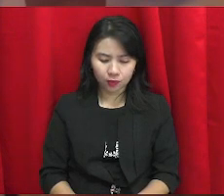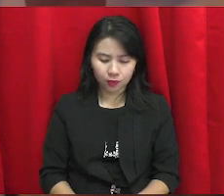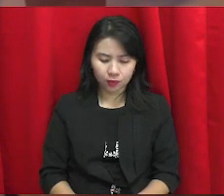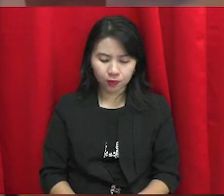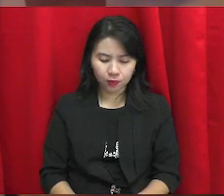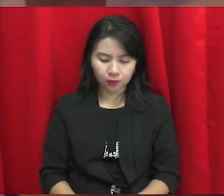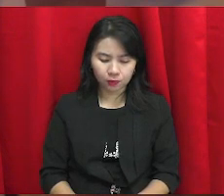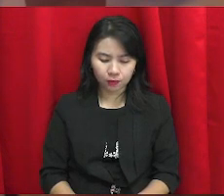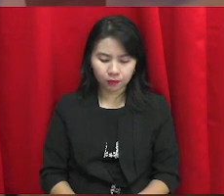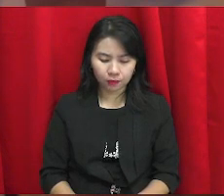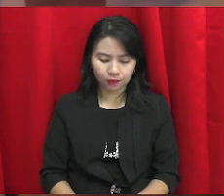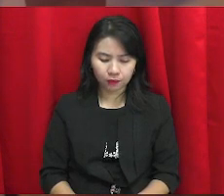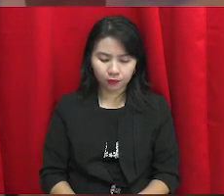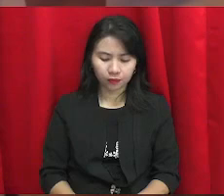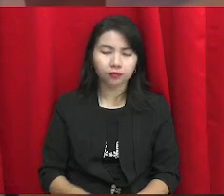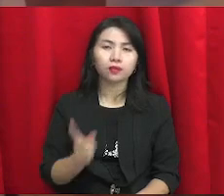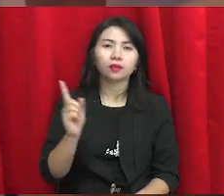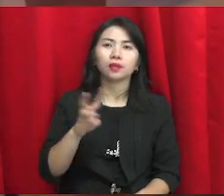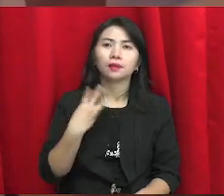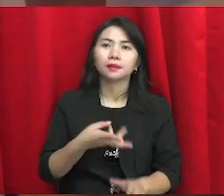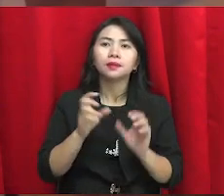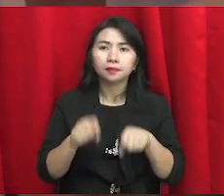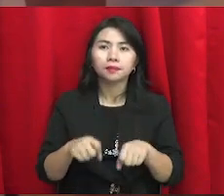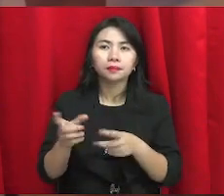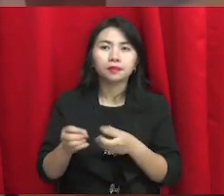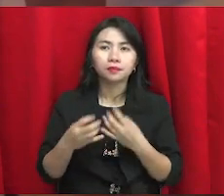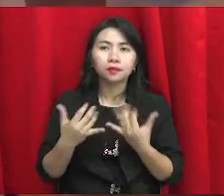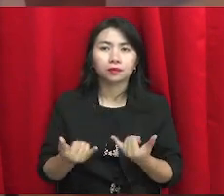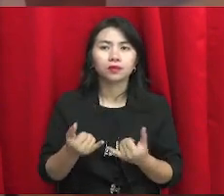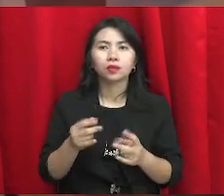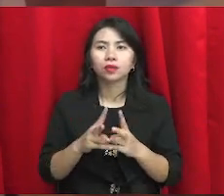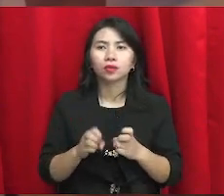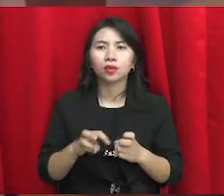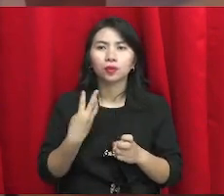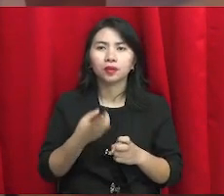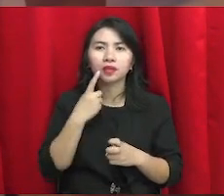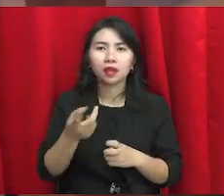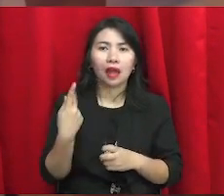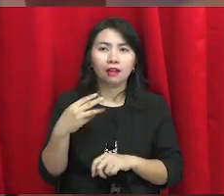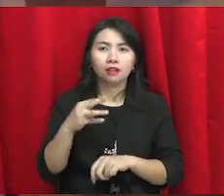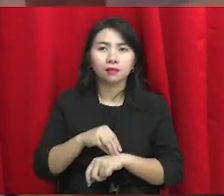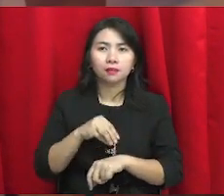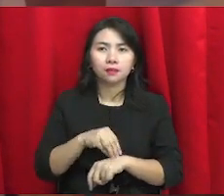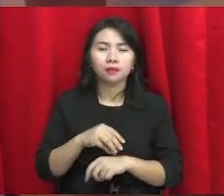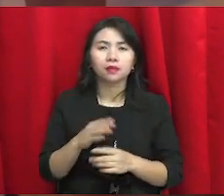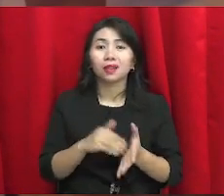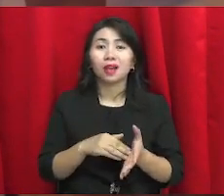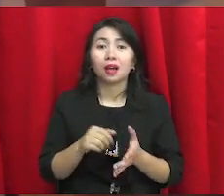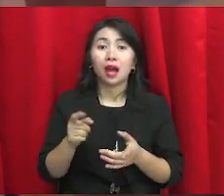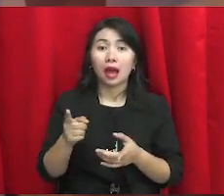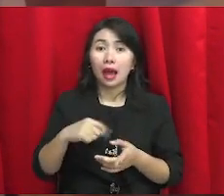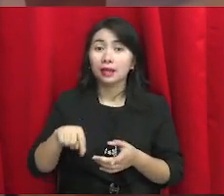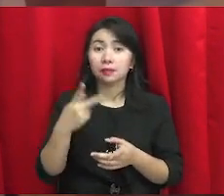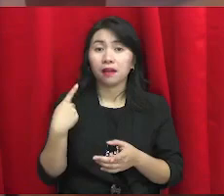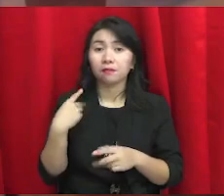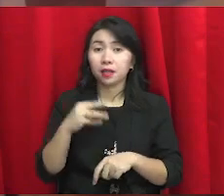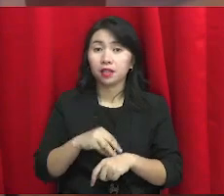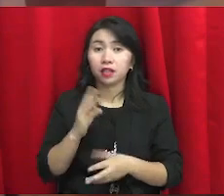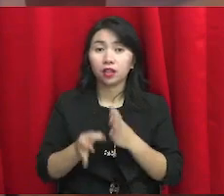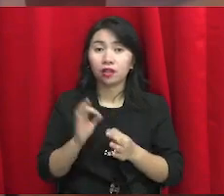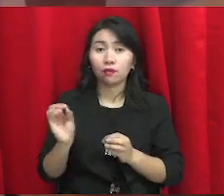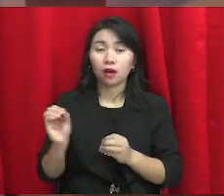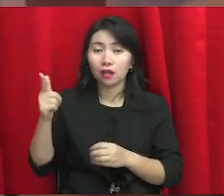You see, ano namang magagawa natin? Kahit pa sabihin na natin, may ministry tayo. May ministry ba tayo kung hindi tayo nilagay dyan ng Diyos? Wala na naman